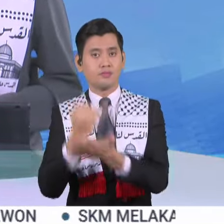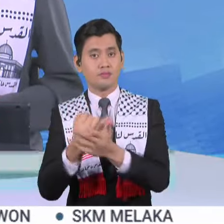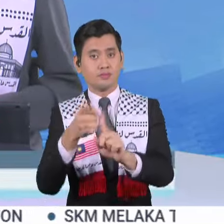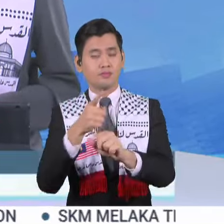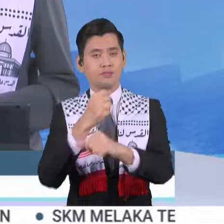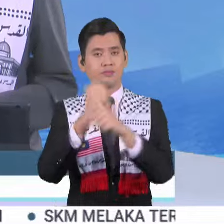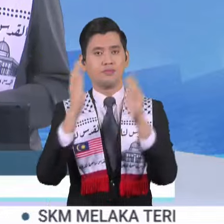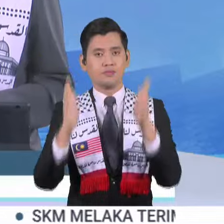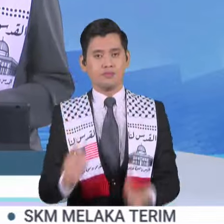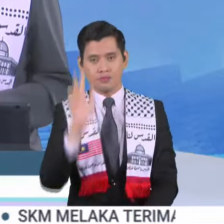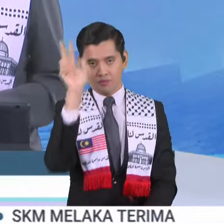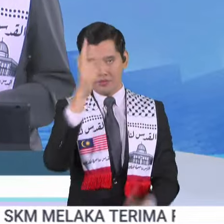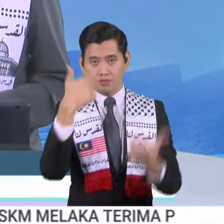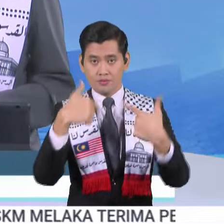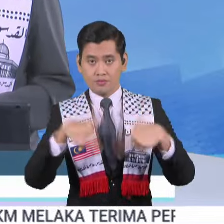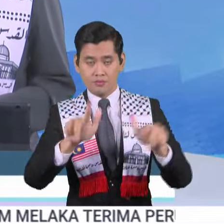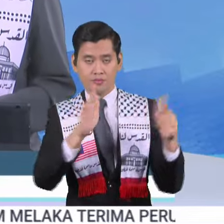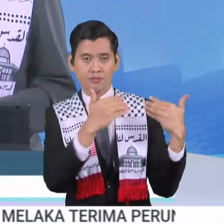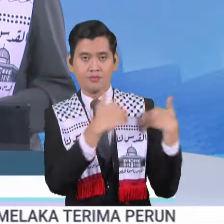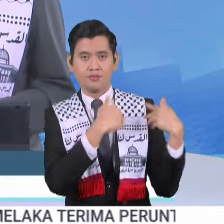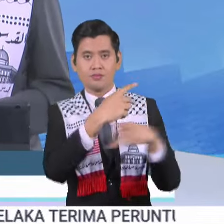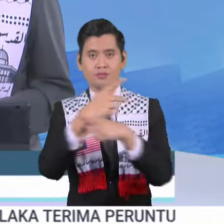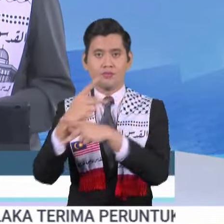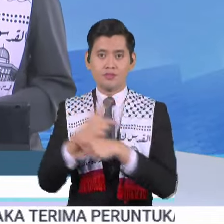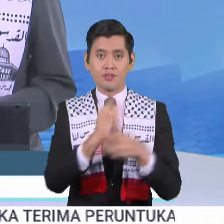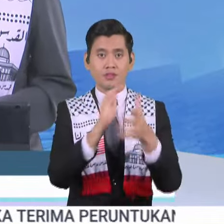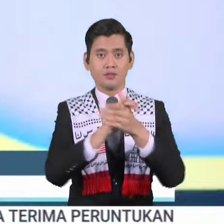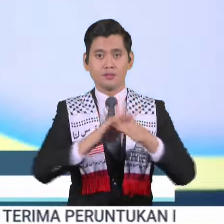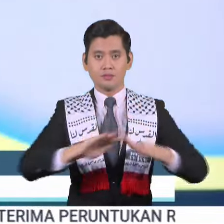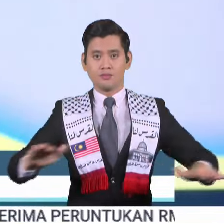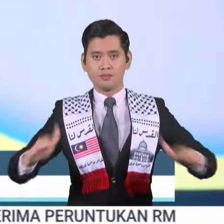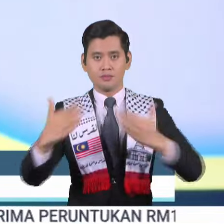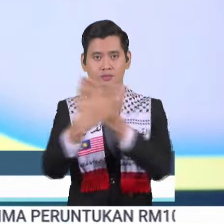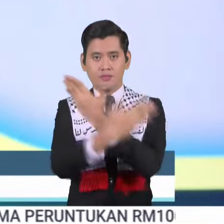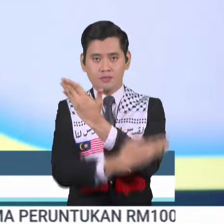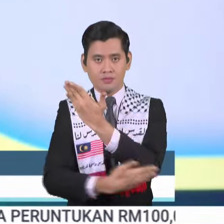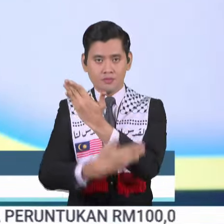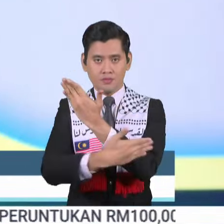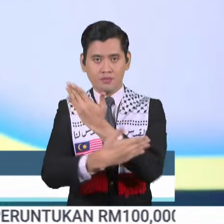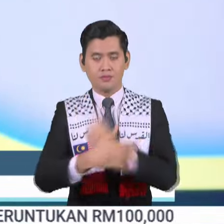yang menjalankan amanah menjaga keselamatan negara.